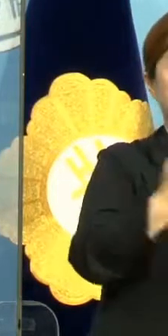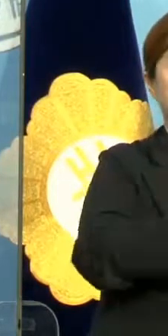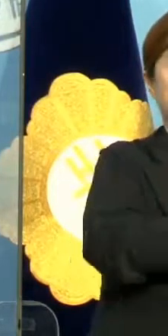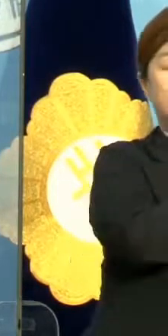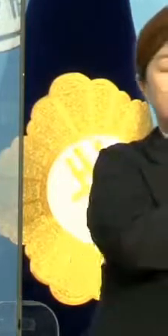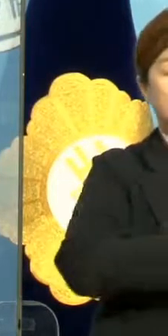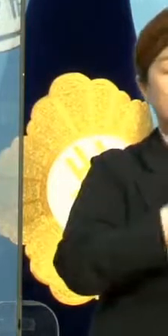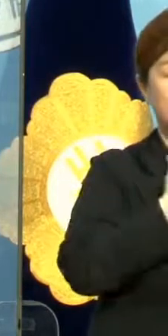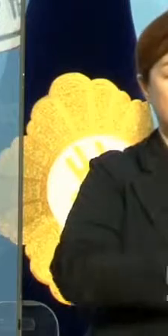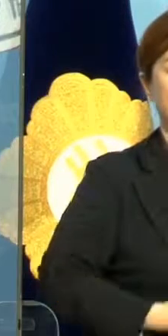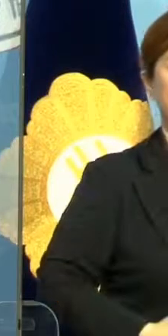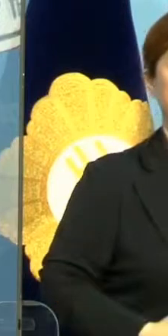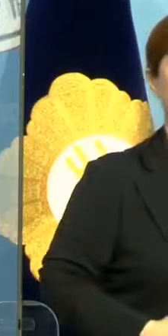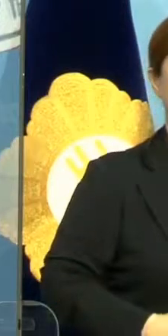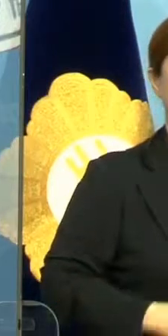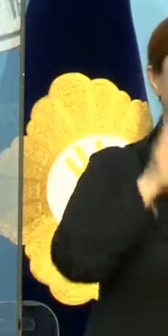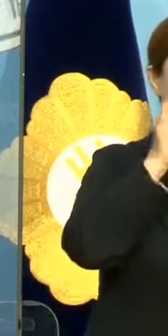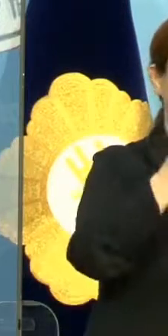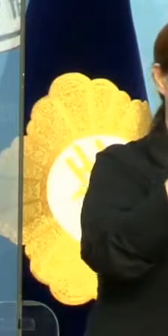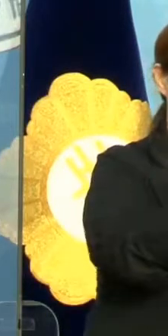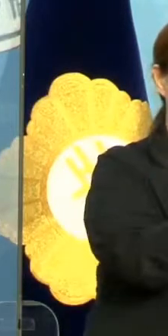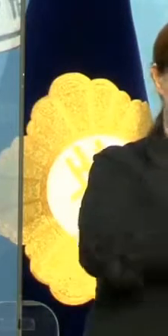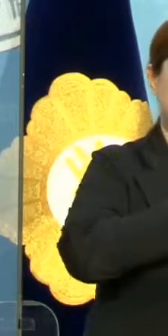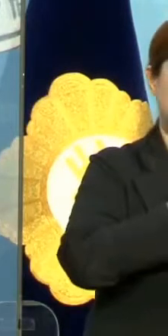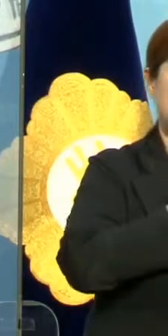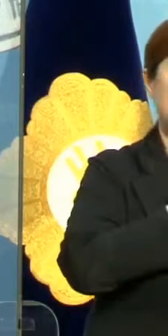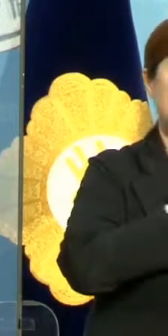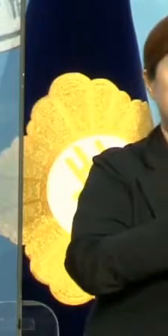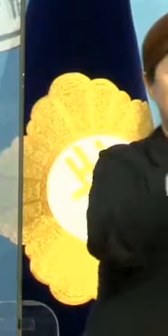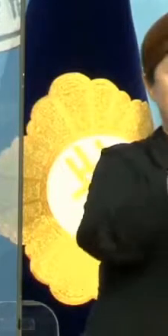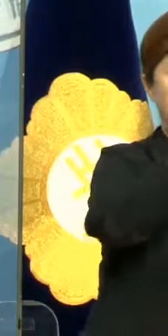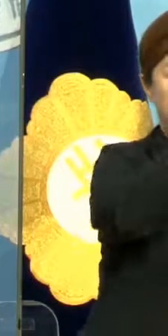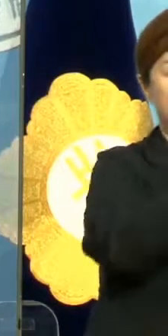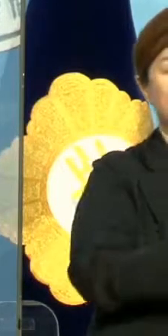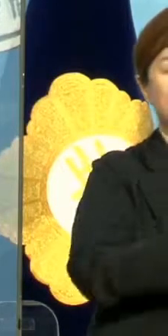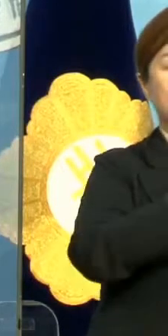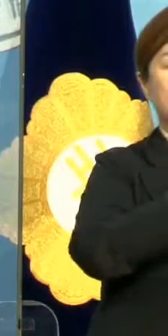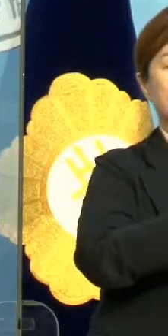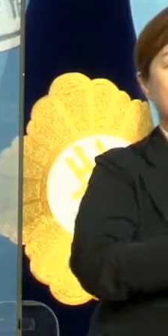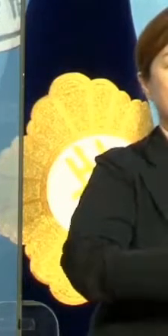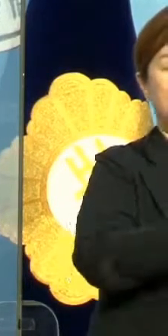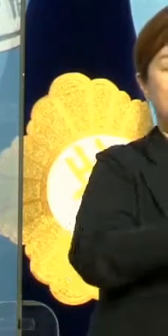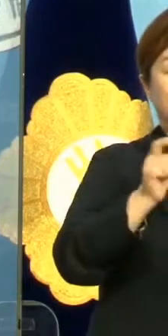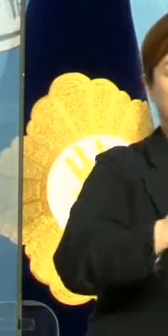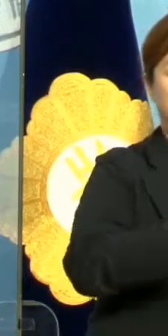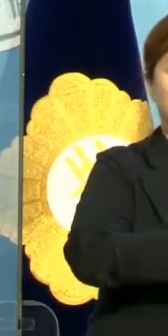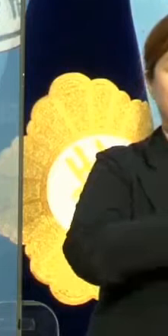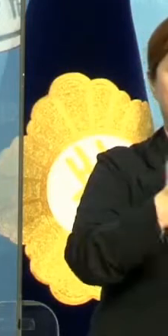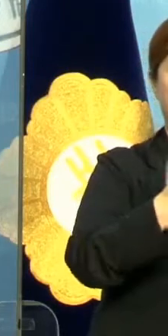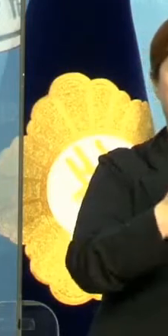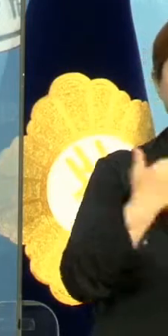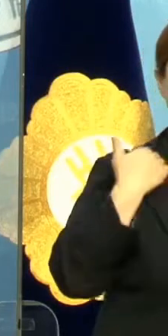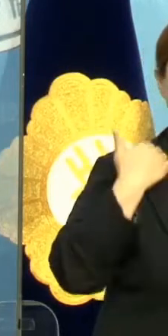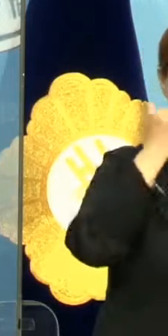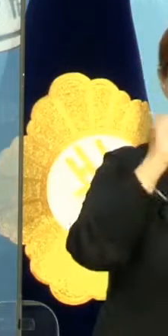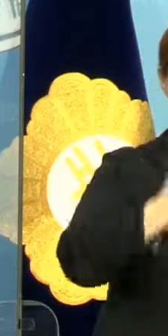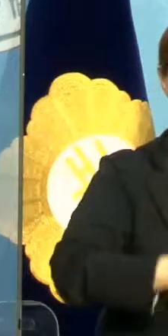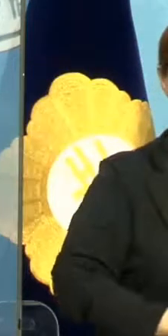합니다 기업은 수많은 위기와 극복의 과정을 통해 더욱 단단해지고 성장합니다